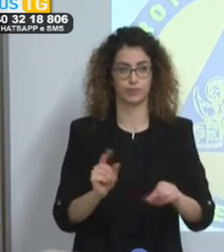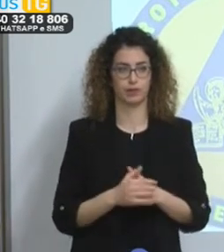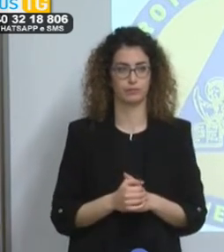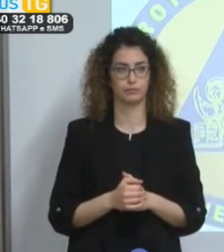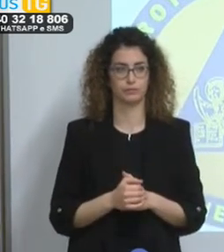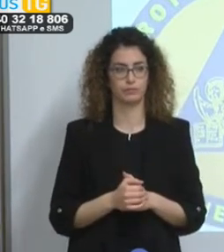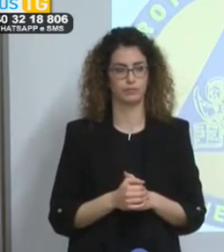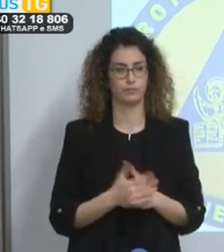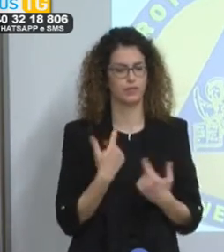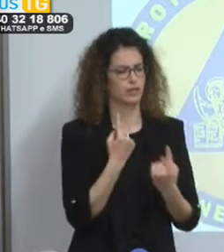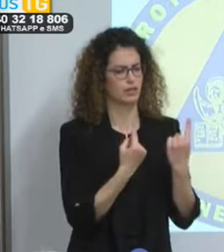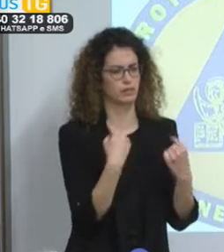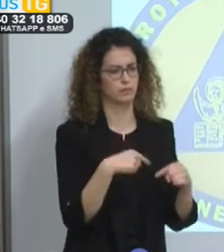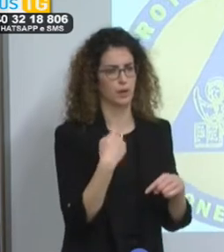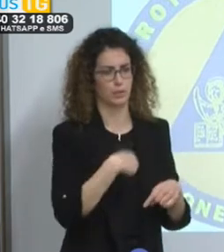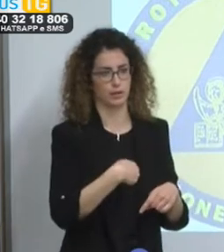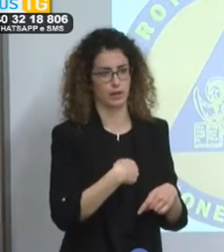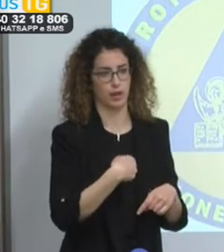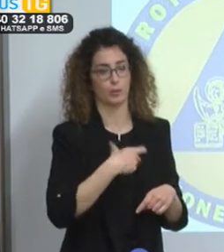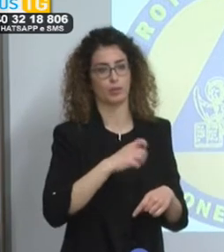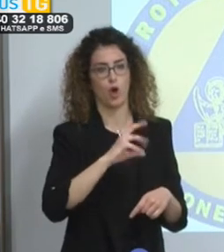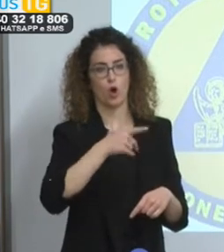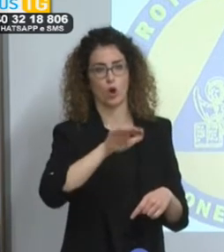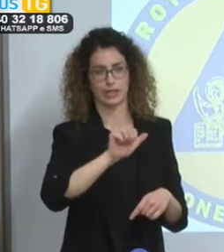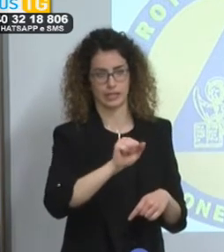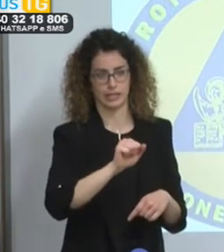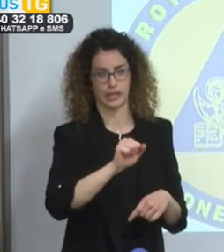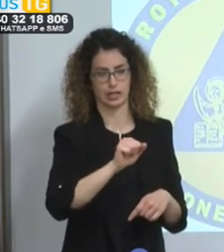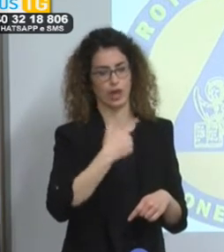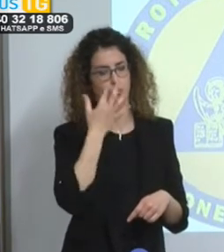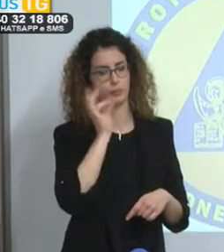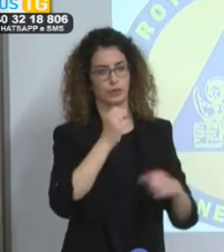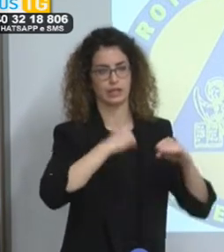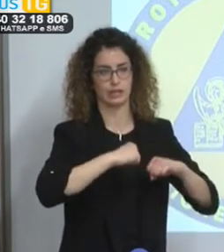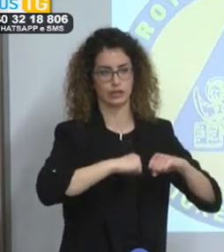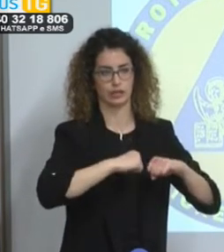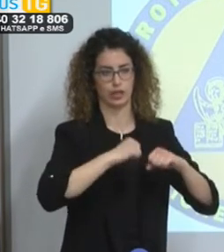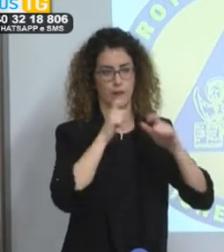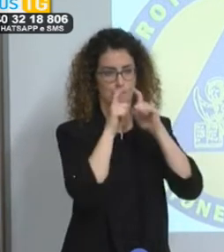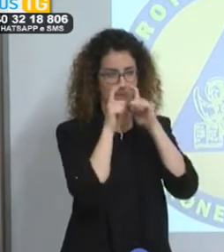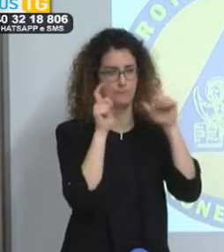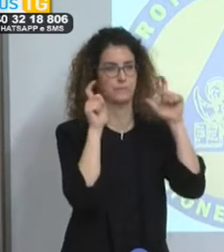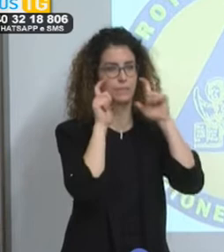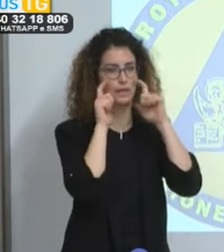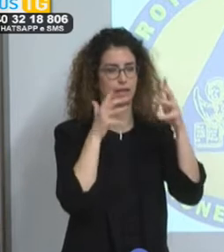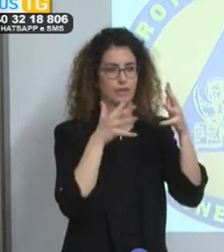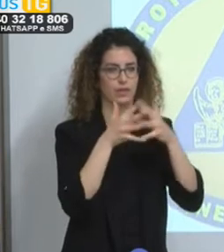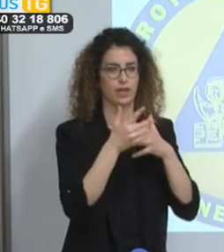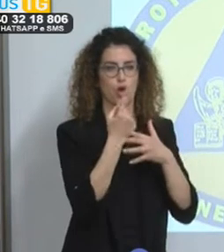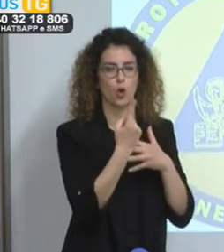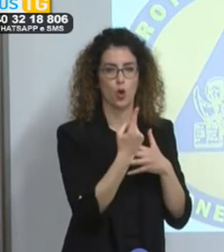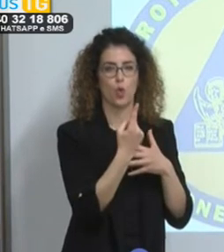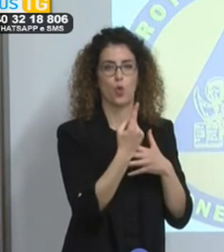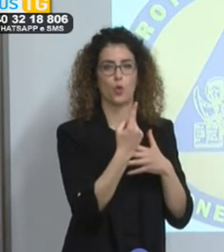fatto di questa vicenda, Presidente, perché questo di Gorizia intendo è il versante sanitario, cioè quelle mascherine filtravano fino a un decimo meno di quello che